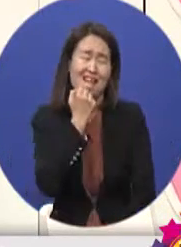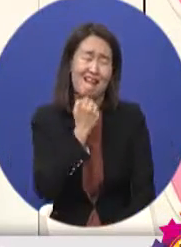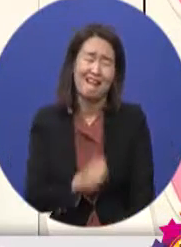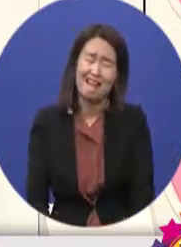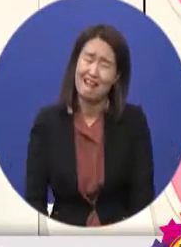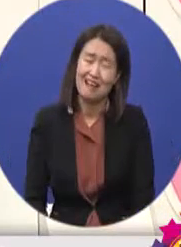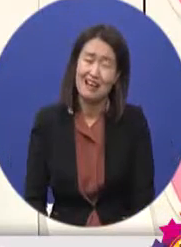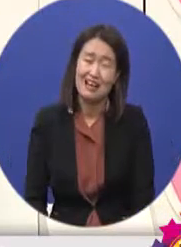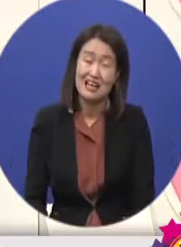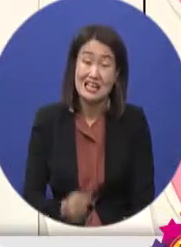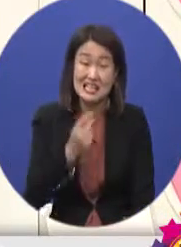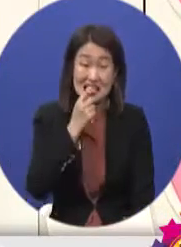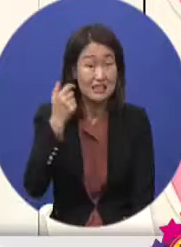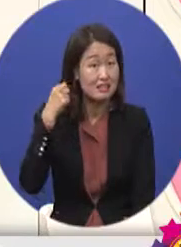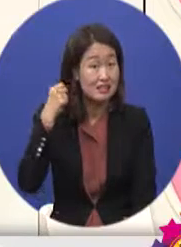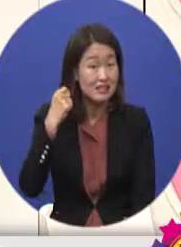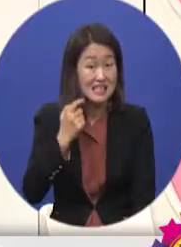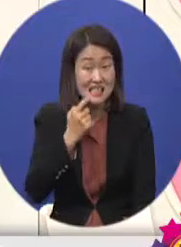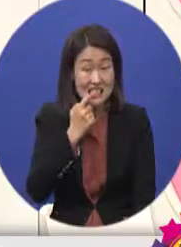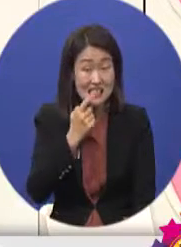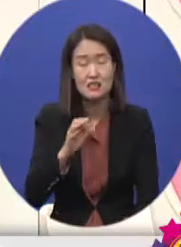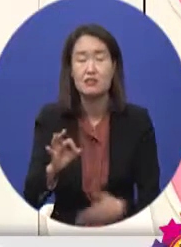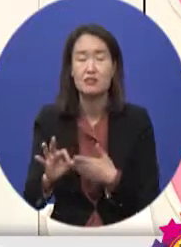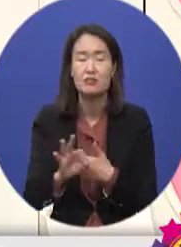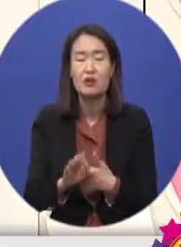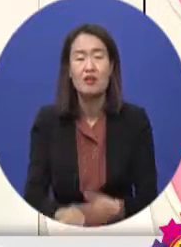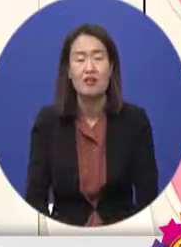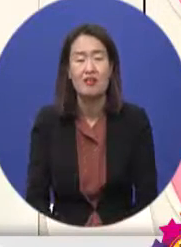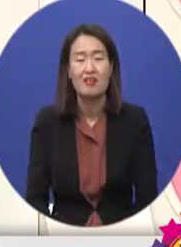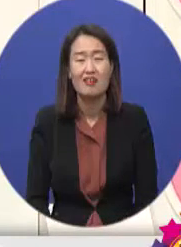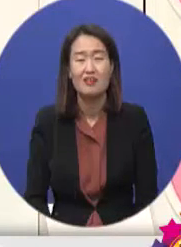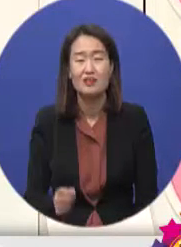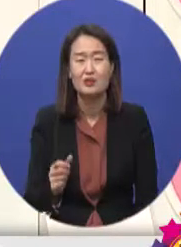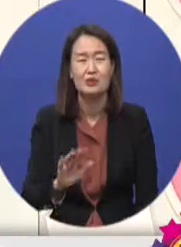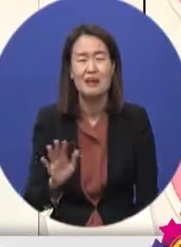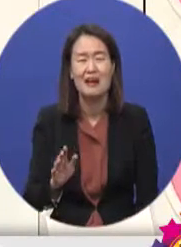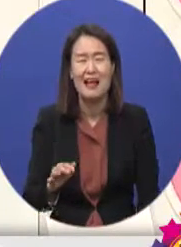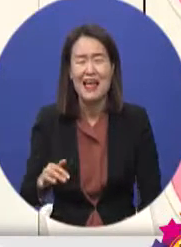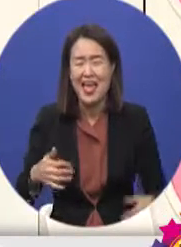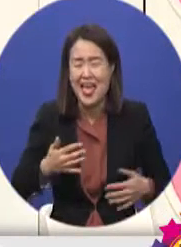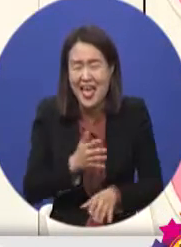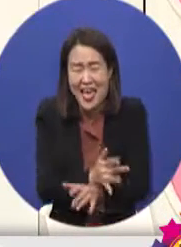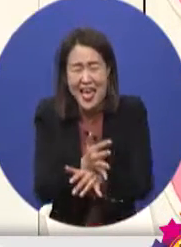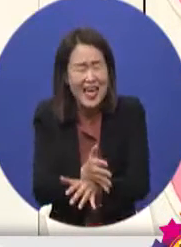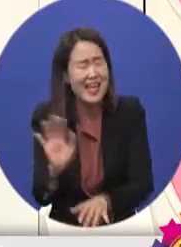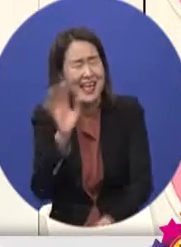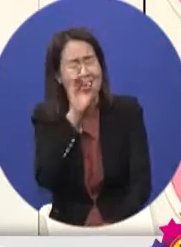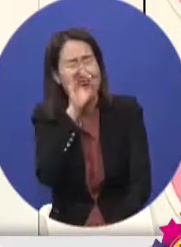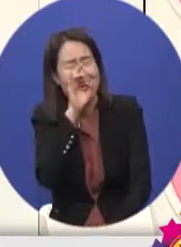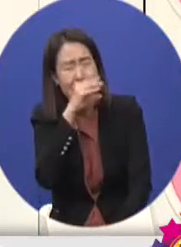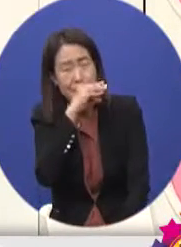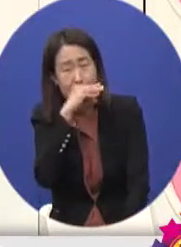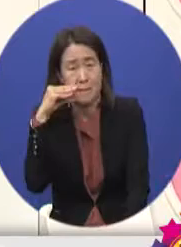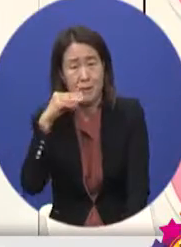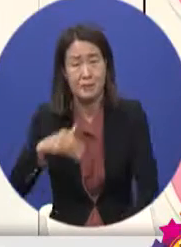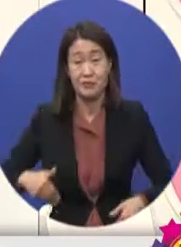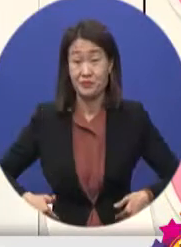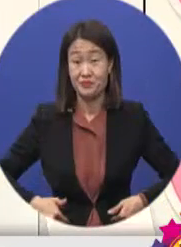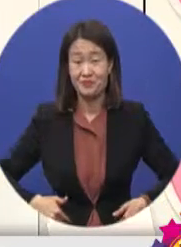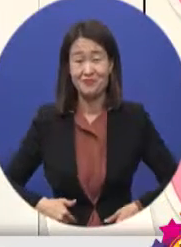이제 머리가 하얗면은 네. 이제 얄랑얄랑 해가도 안 되고 의전해야 된다.